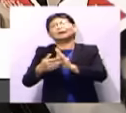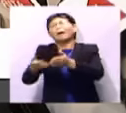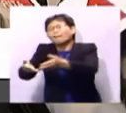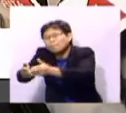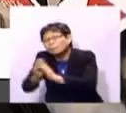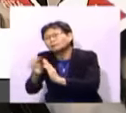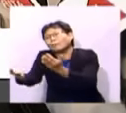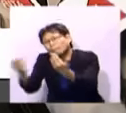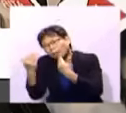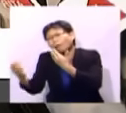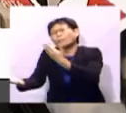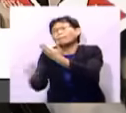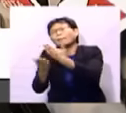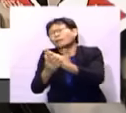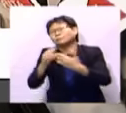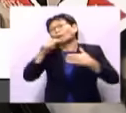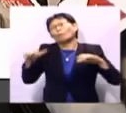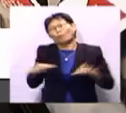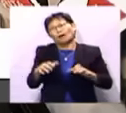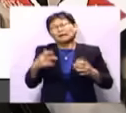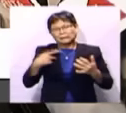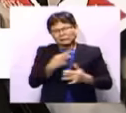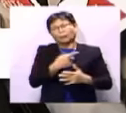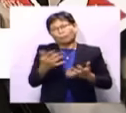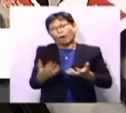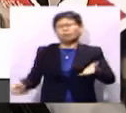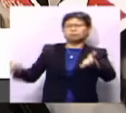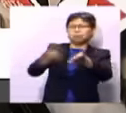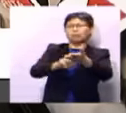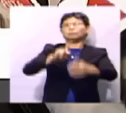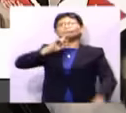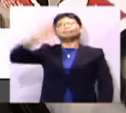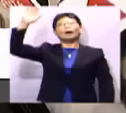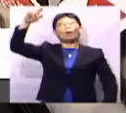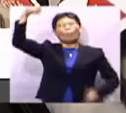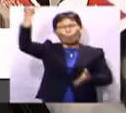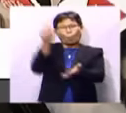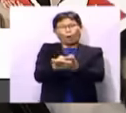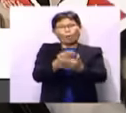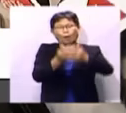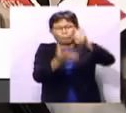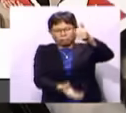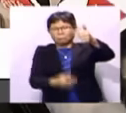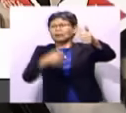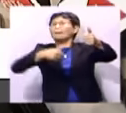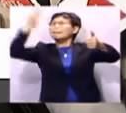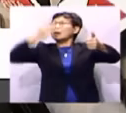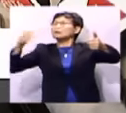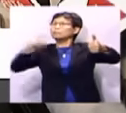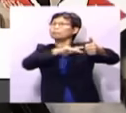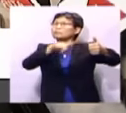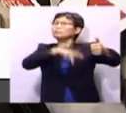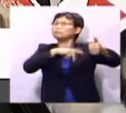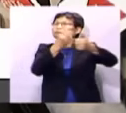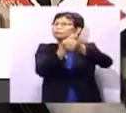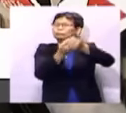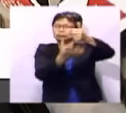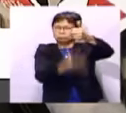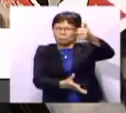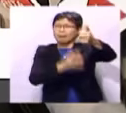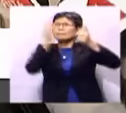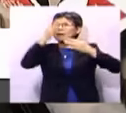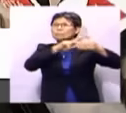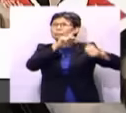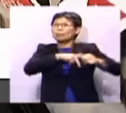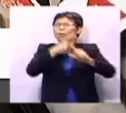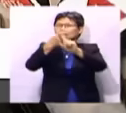dibuat. Kita nak buat kenyataan bahawa duit ini it belongs to Malaysia dan ini